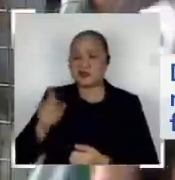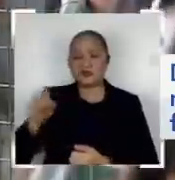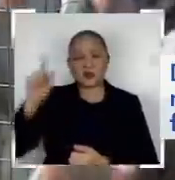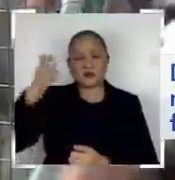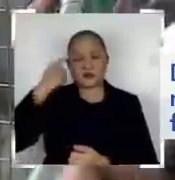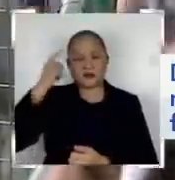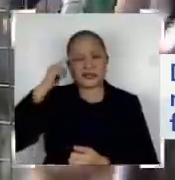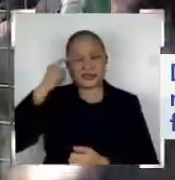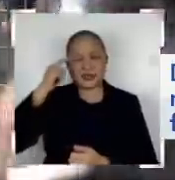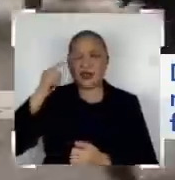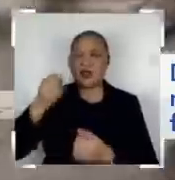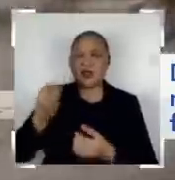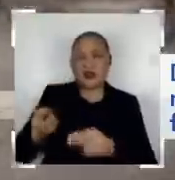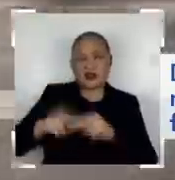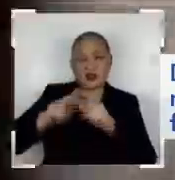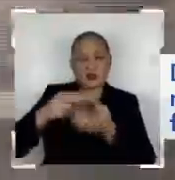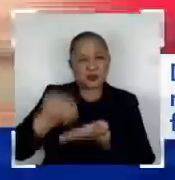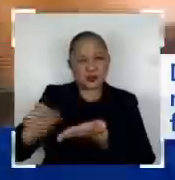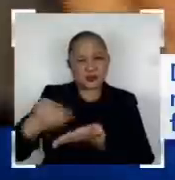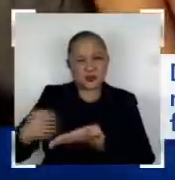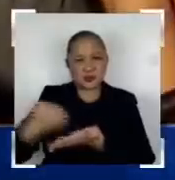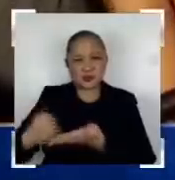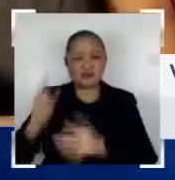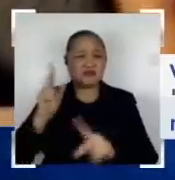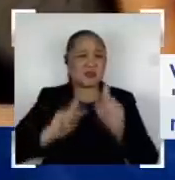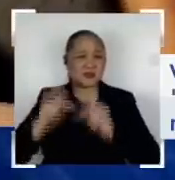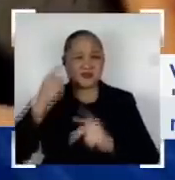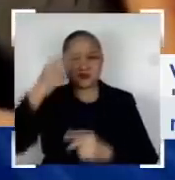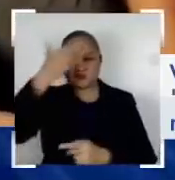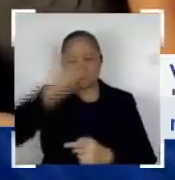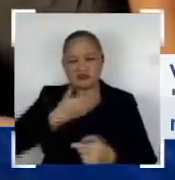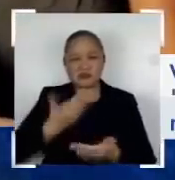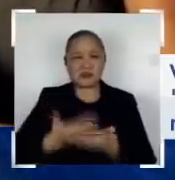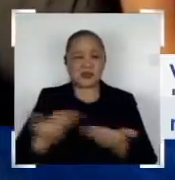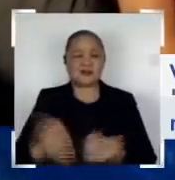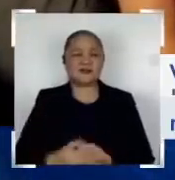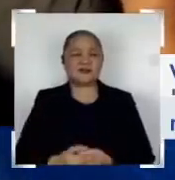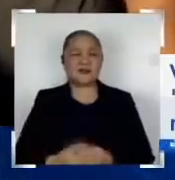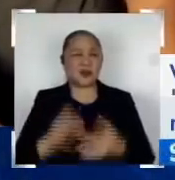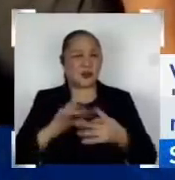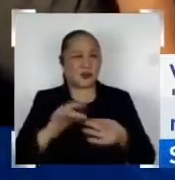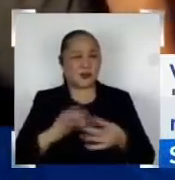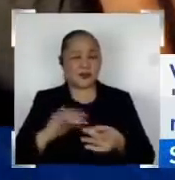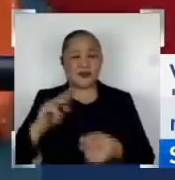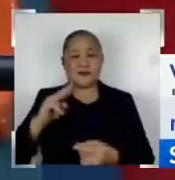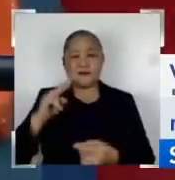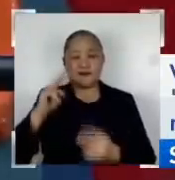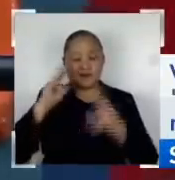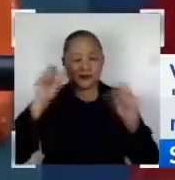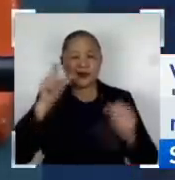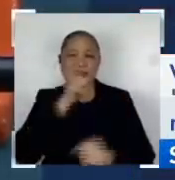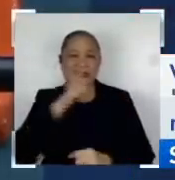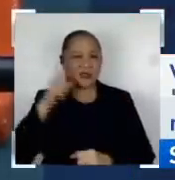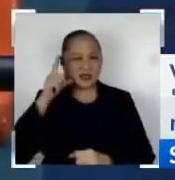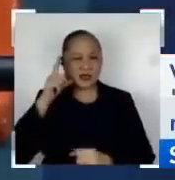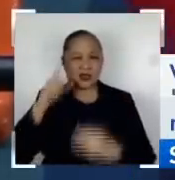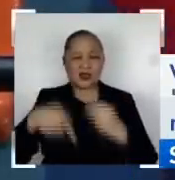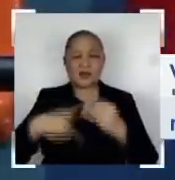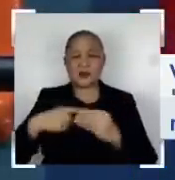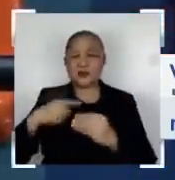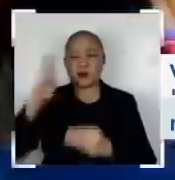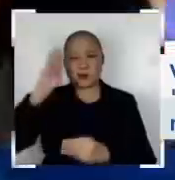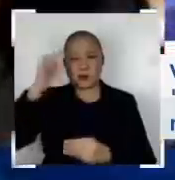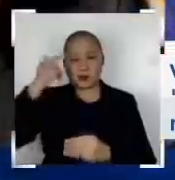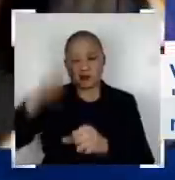ng ordinaryong mamamayan para rito. Nagkomento rin si Vice President Lenny Robredo tungkol sa pag-atras ni Senador Bongo sa